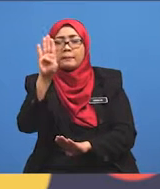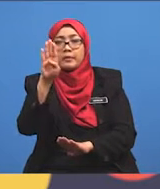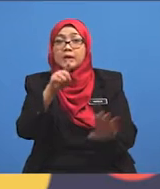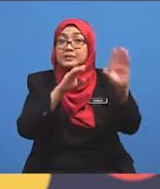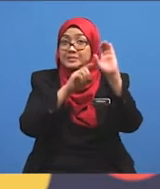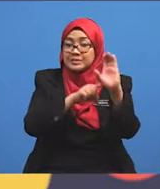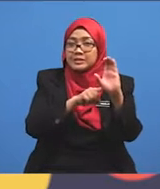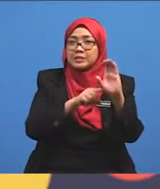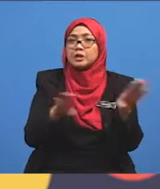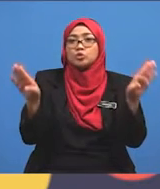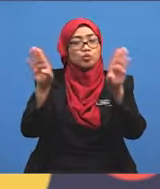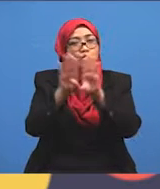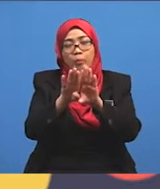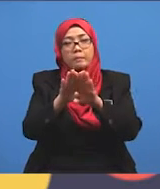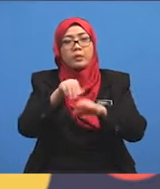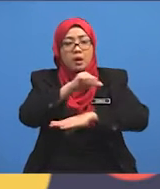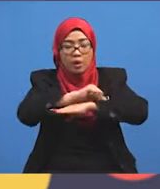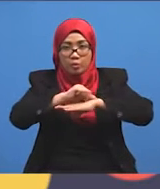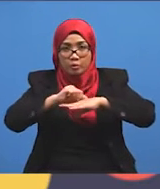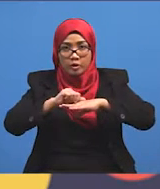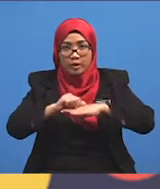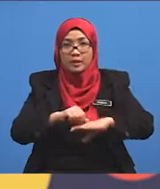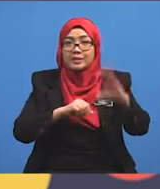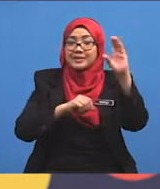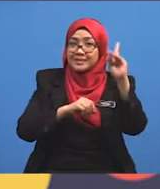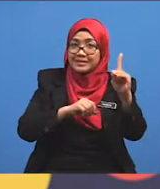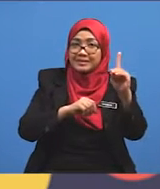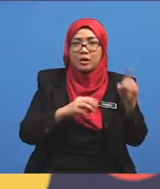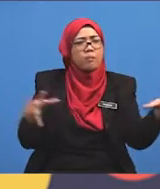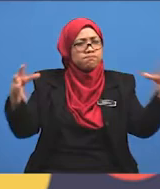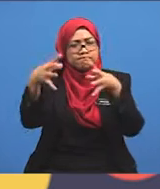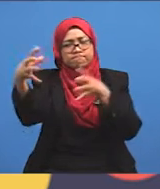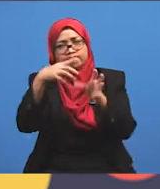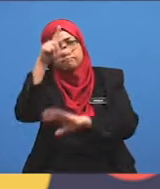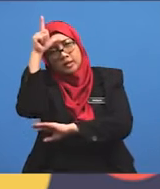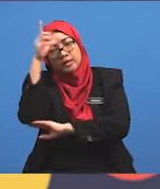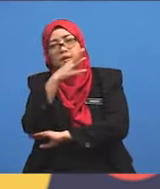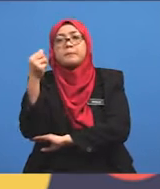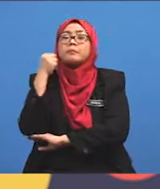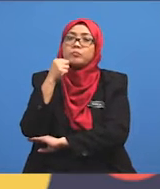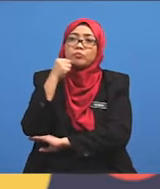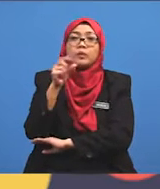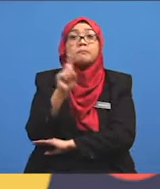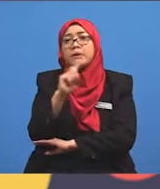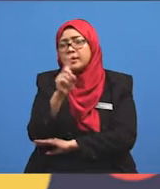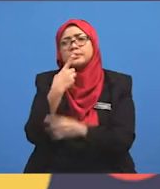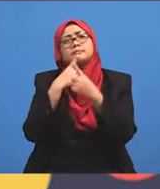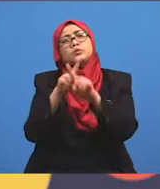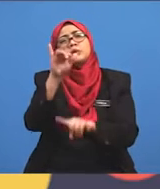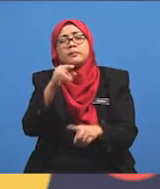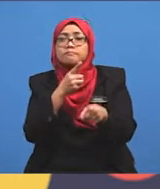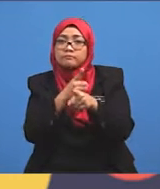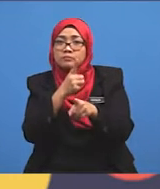yang menutup aurat. D. Pergaulan lelaki dan perempuan. Cuba jawab murid-murid. Manakah jawapan yang betul?